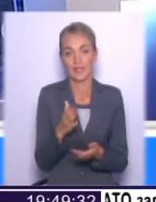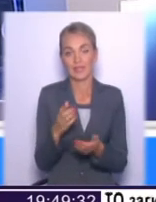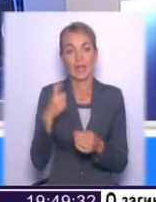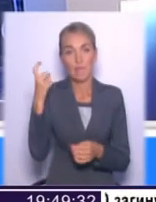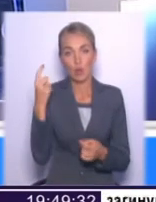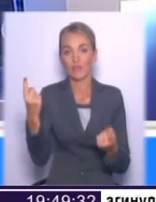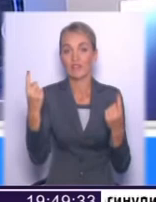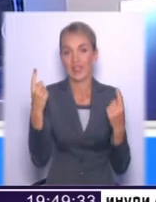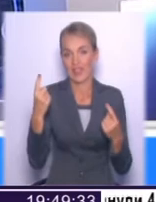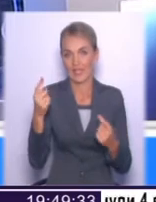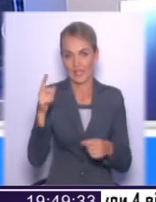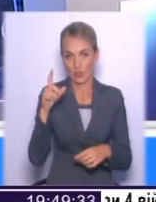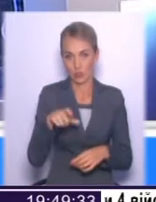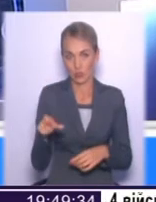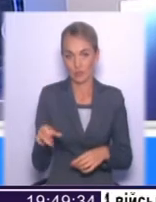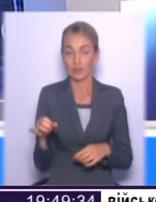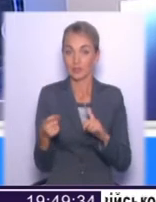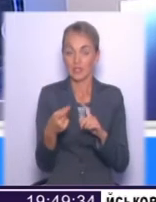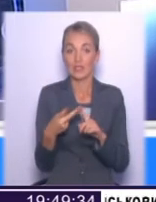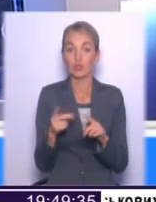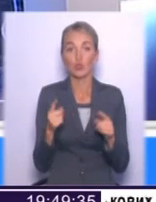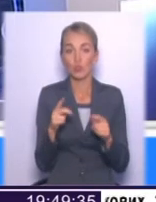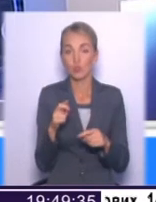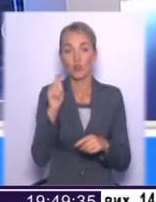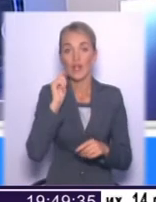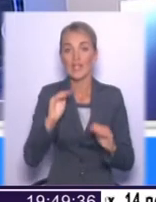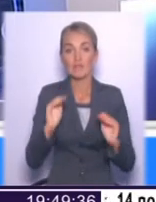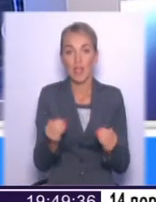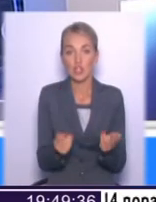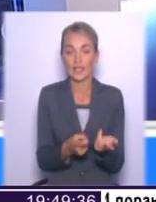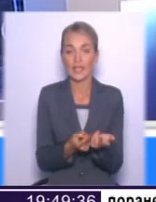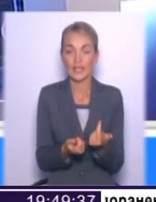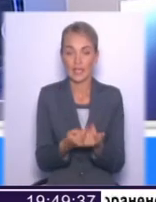прибрати? І ще одне. Чому в Україні не зменшити хоча б кількість